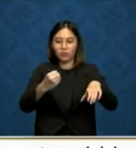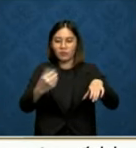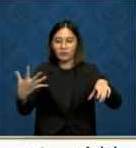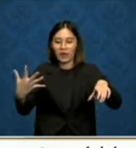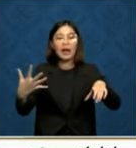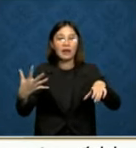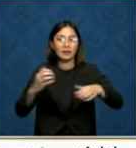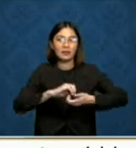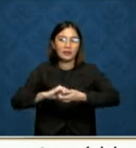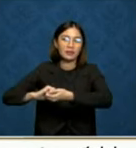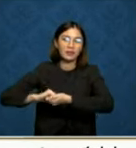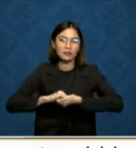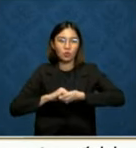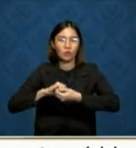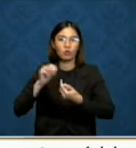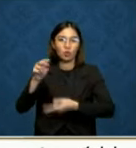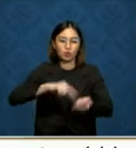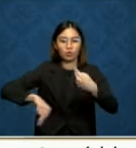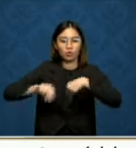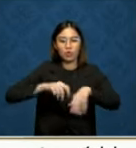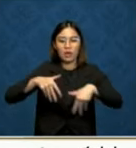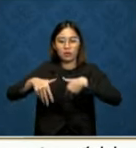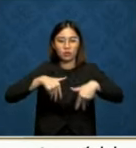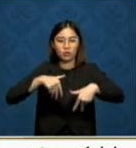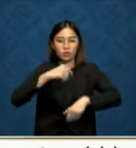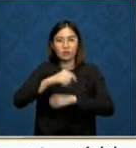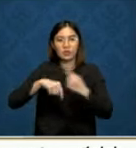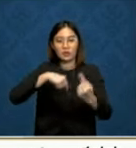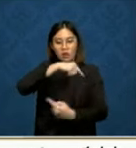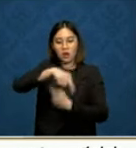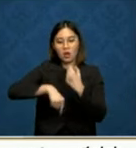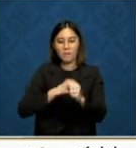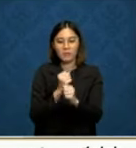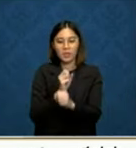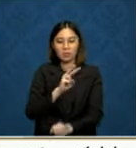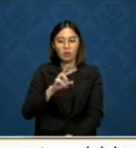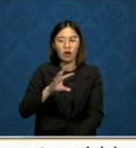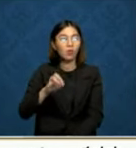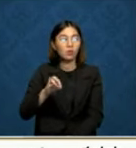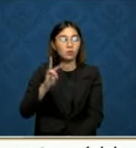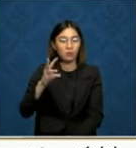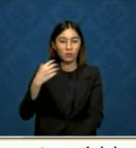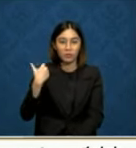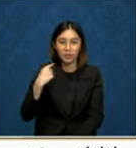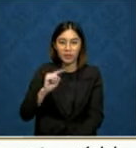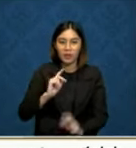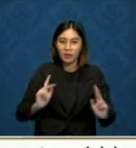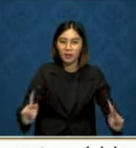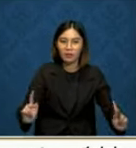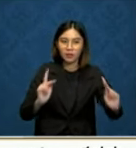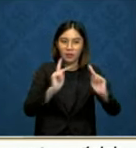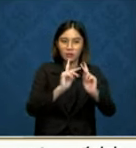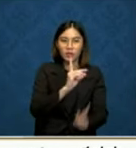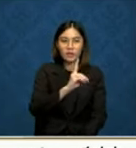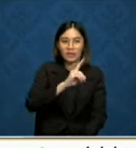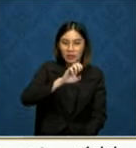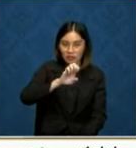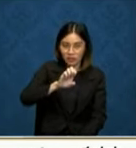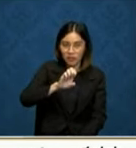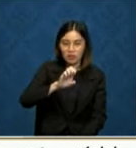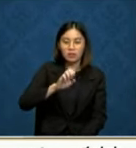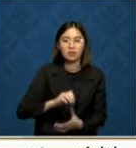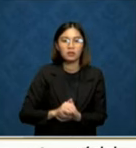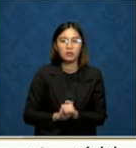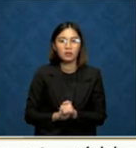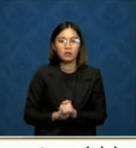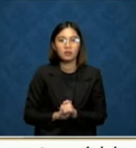ะกระสวงดิจิตัลเพื่อเศรฐกิแล